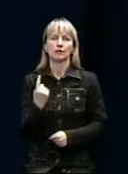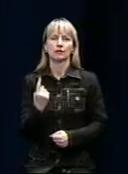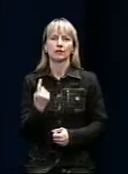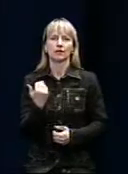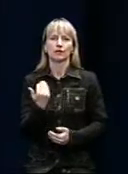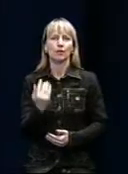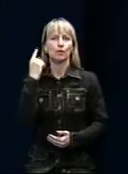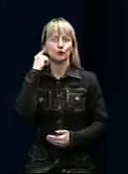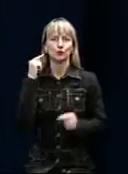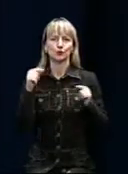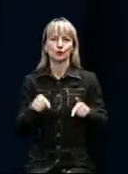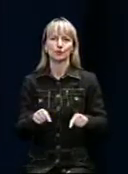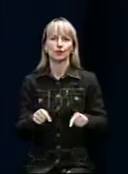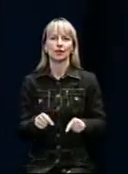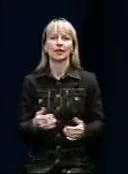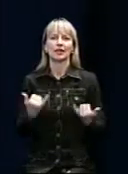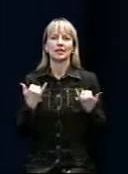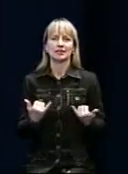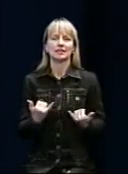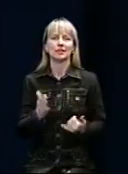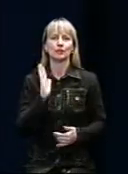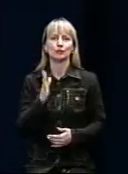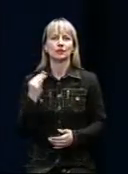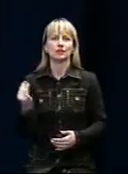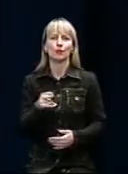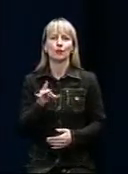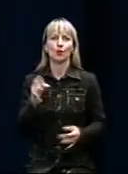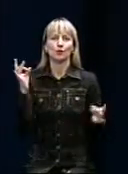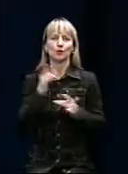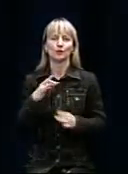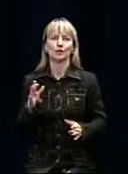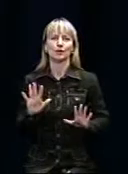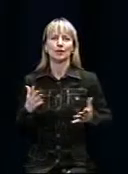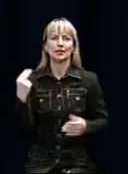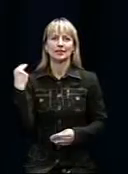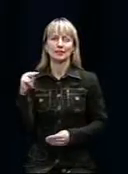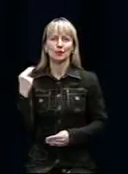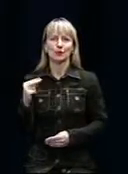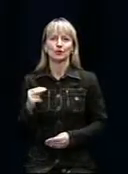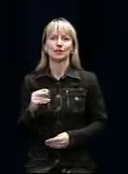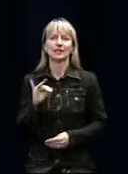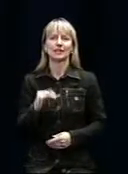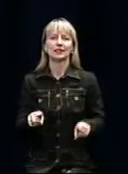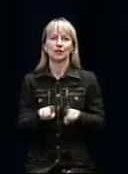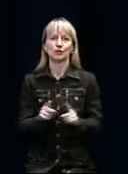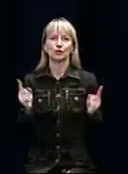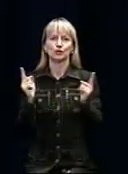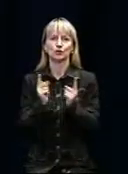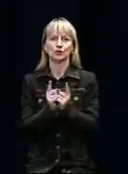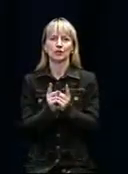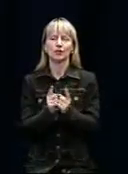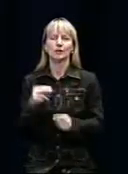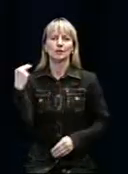про них тут. Отже, зараз буде найцікавіше про культурні події в Запоріжжі – а також зустрінемося із